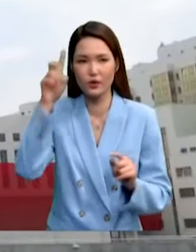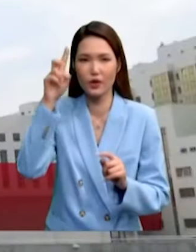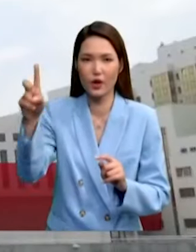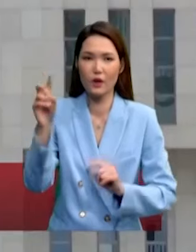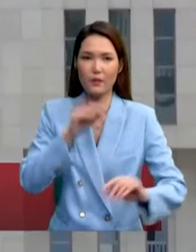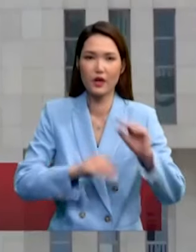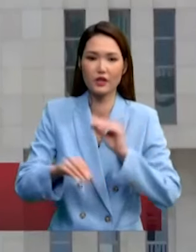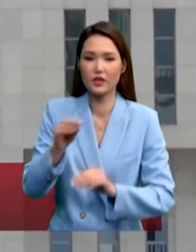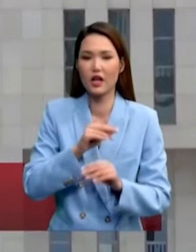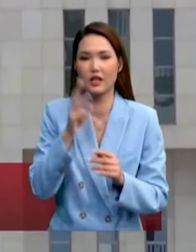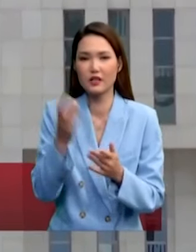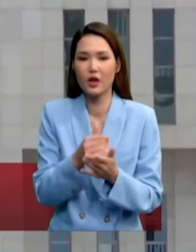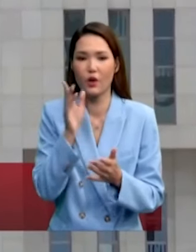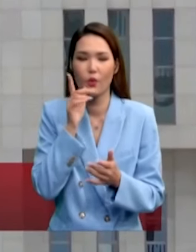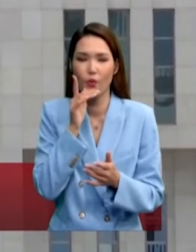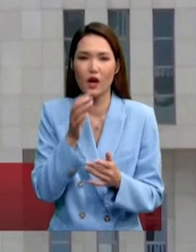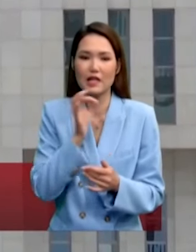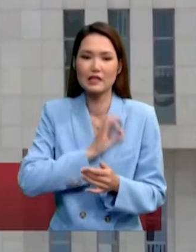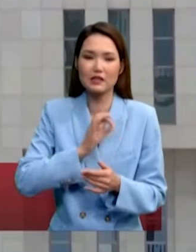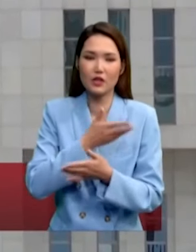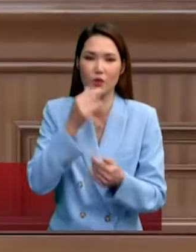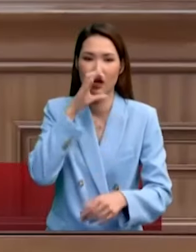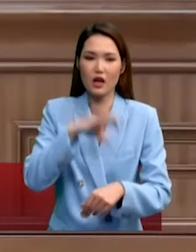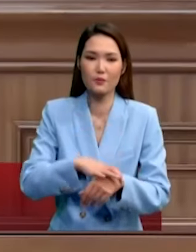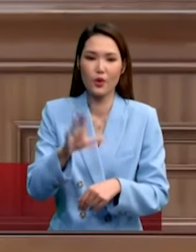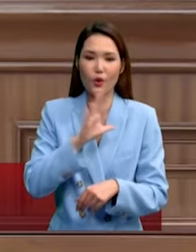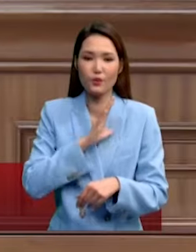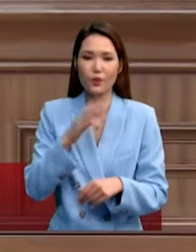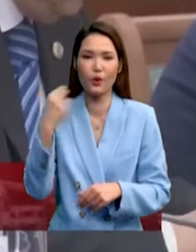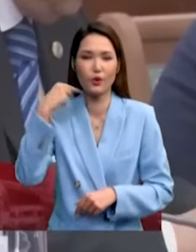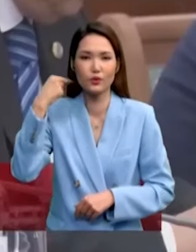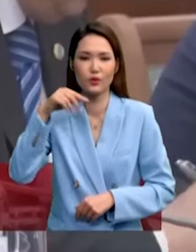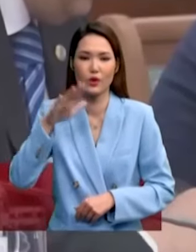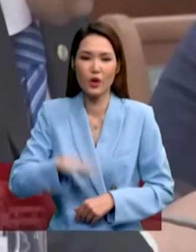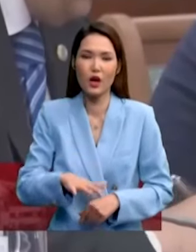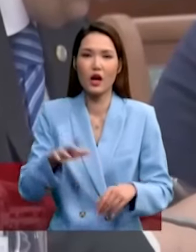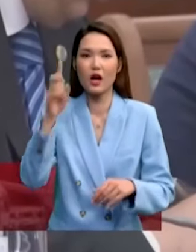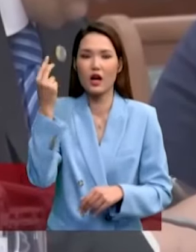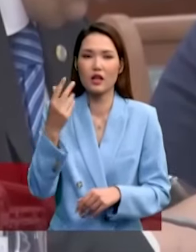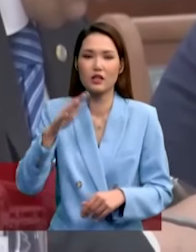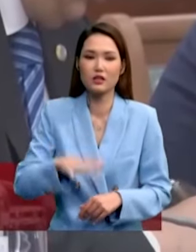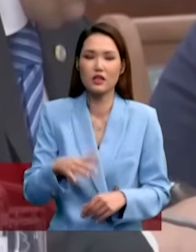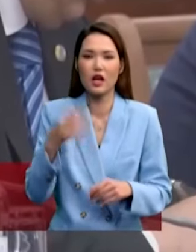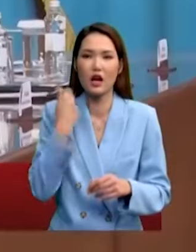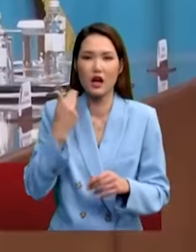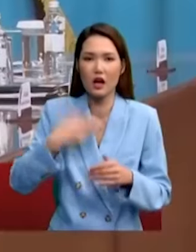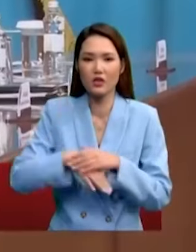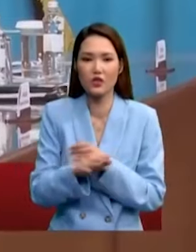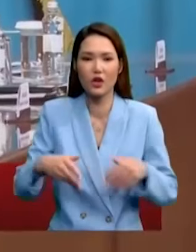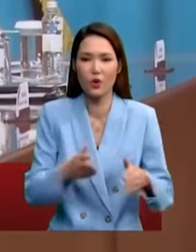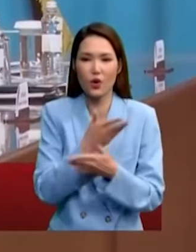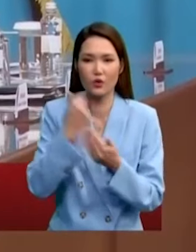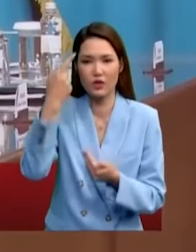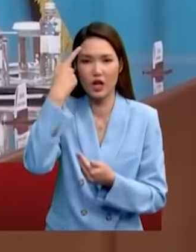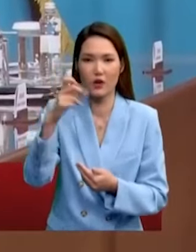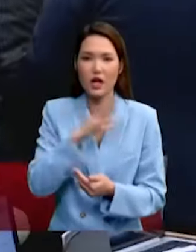жасаған айла жарғысы уақыт өте тиімсіздігін байқатты. Әйтсе де Тоқаев әу баста бұл тығырықтан шығатын жол емес деп ескерткен